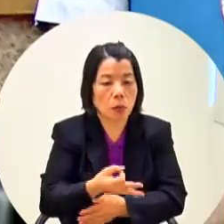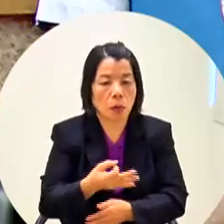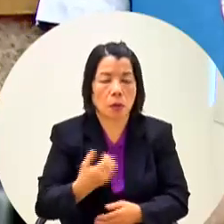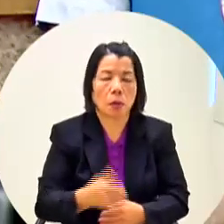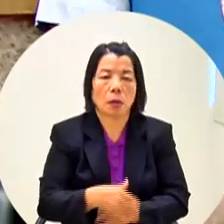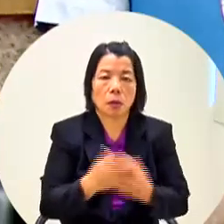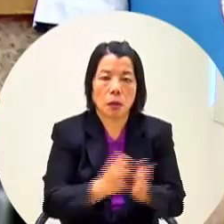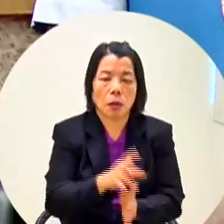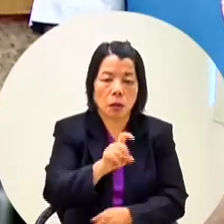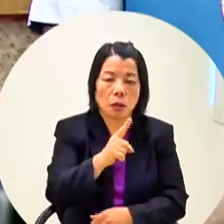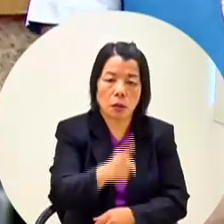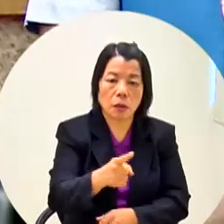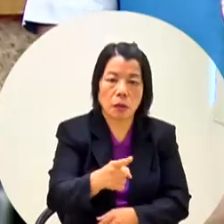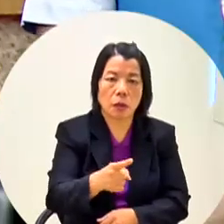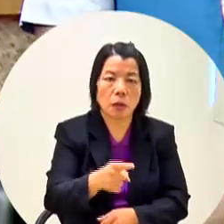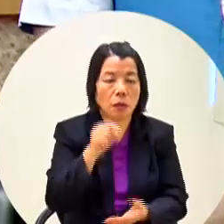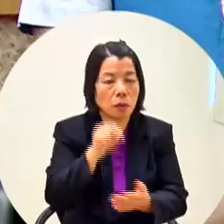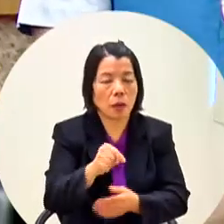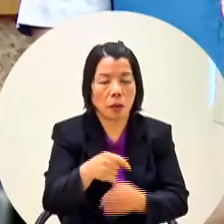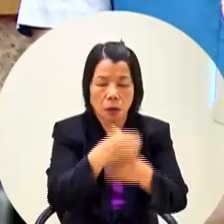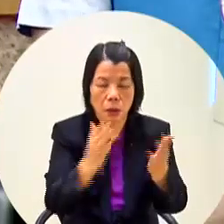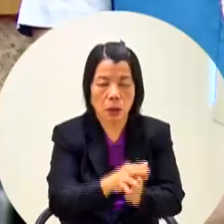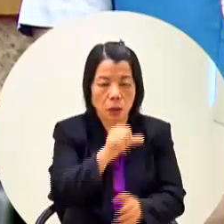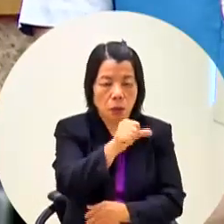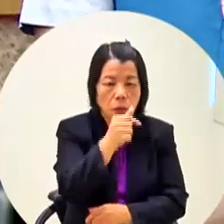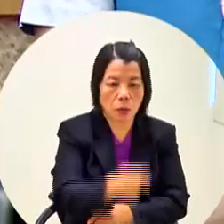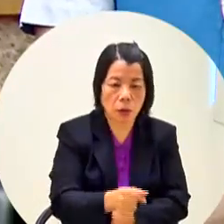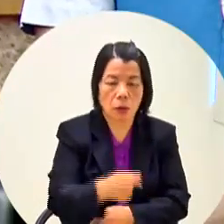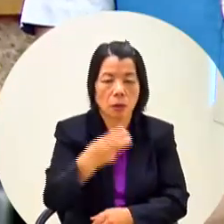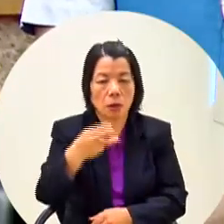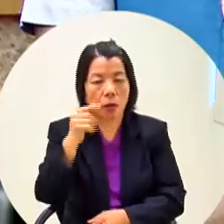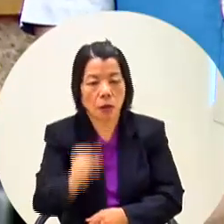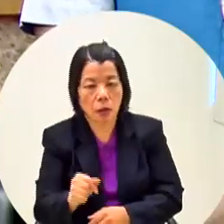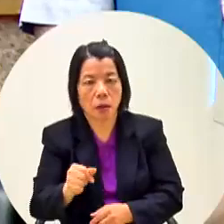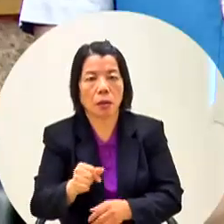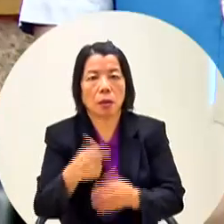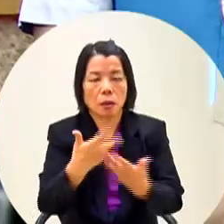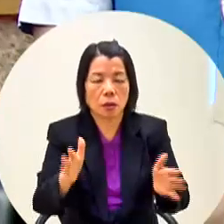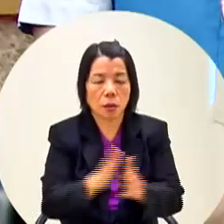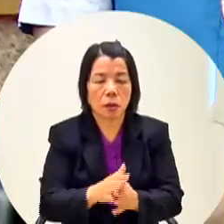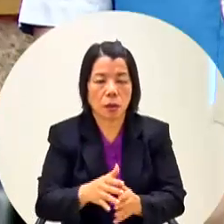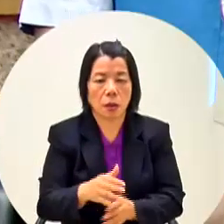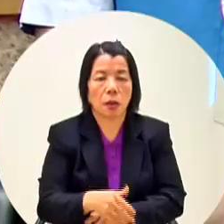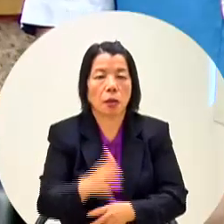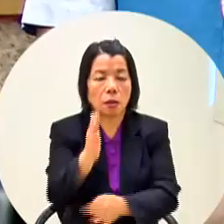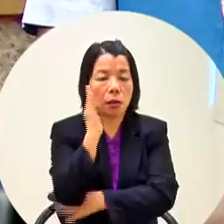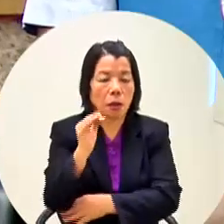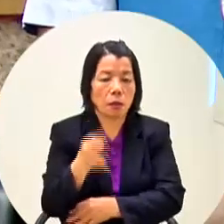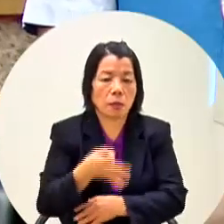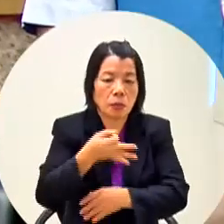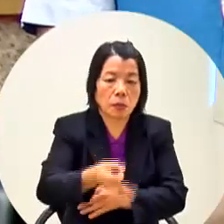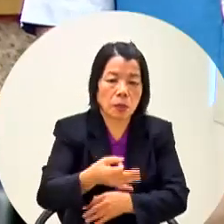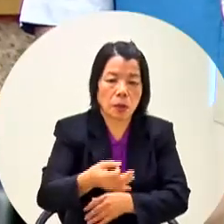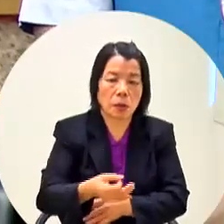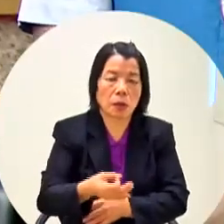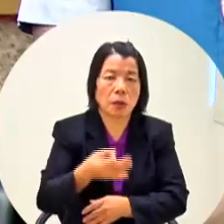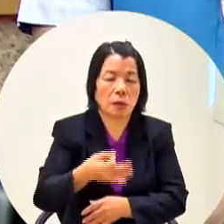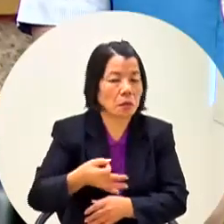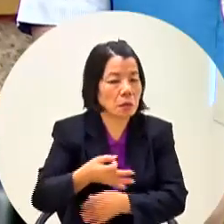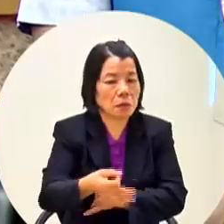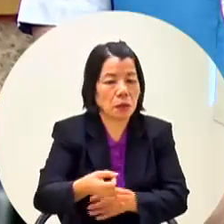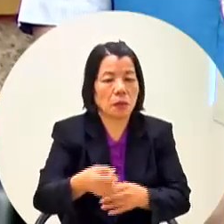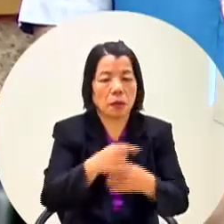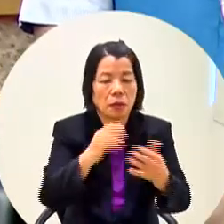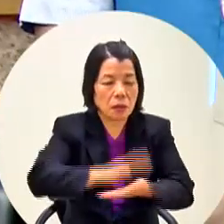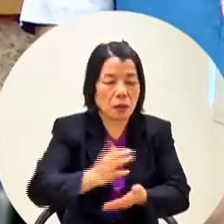21点，可能回过头来是有5亿，只有3亿点。这么真正的现金压力，可能只有要支出只有3亿、5亿。那这些有20点